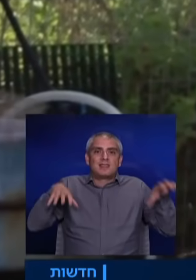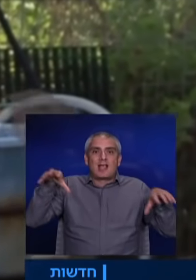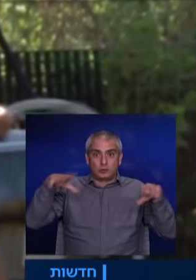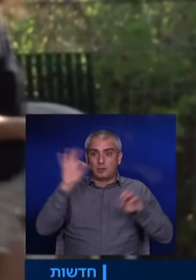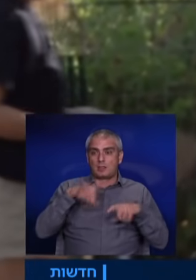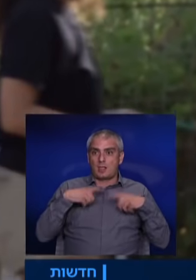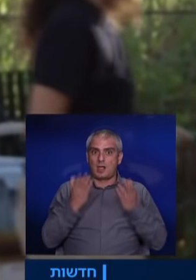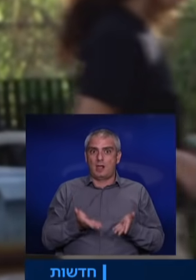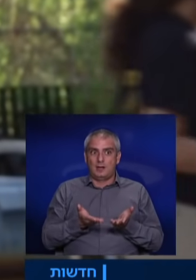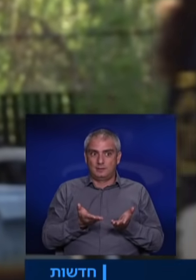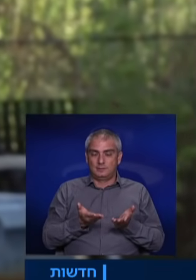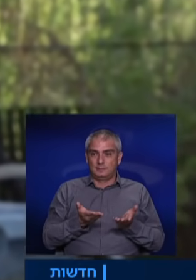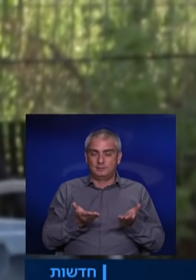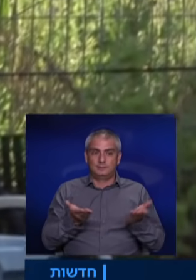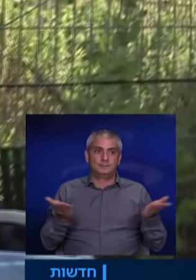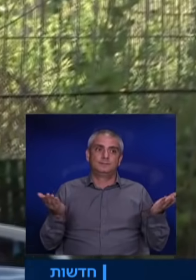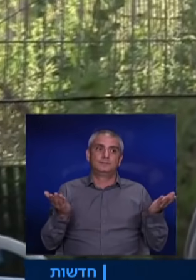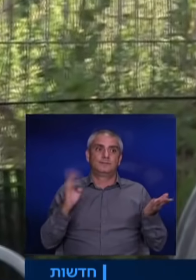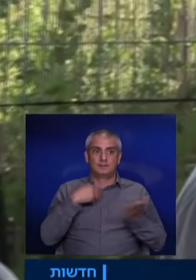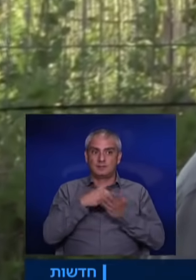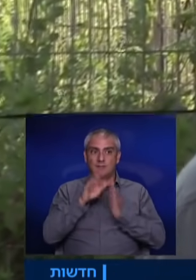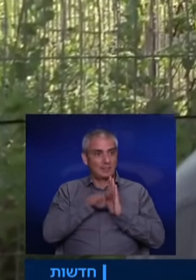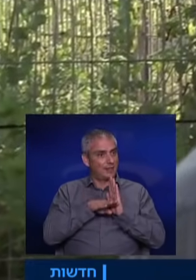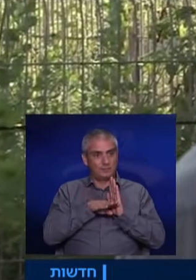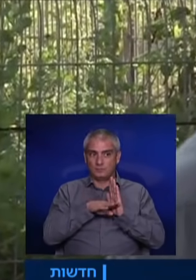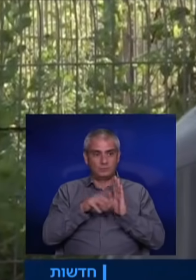חי איתנו, שאם נמשיך